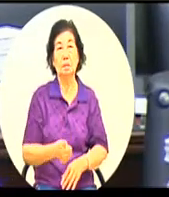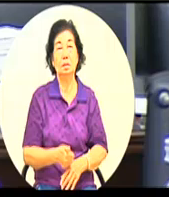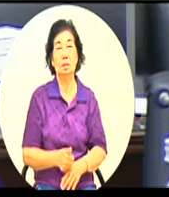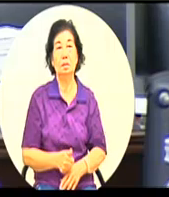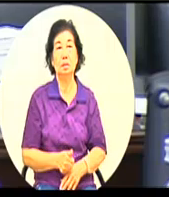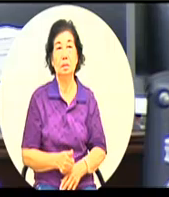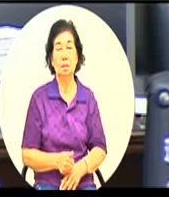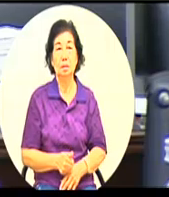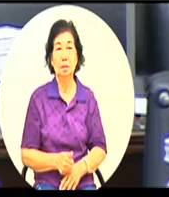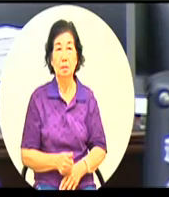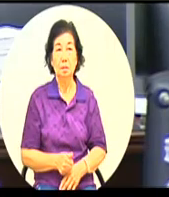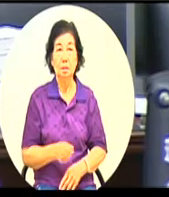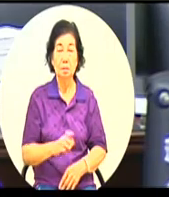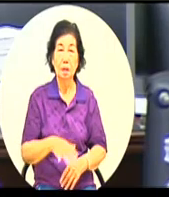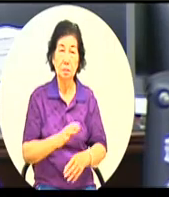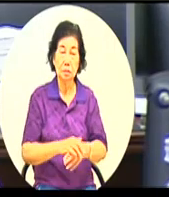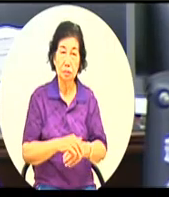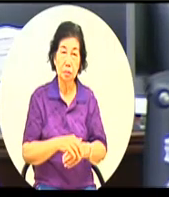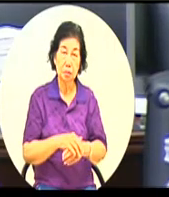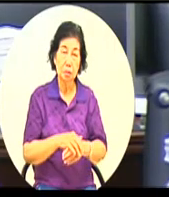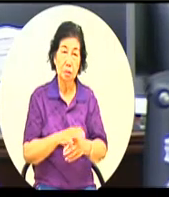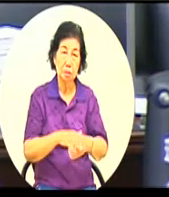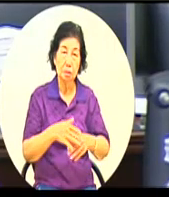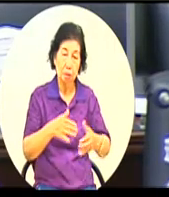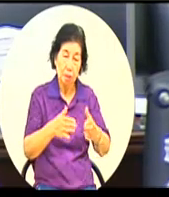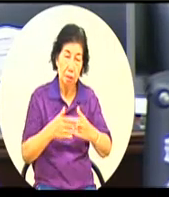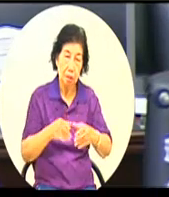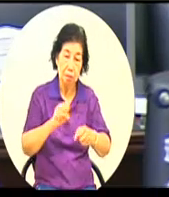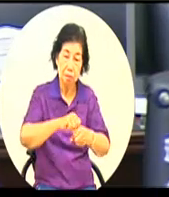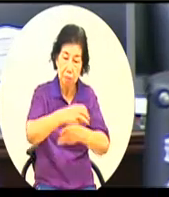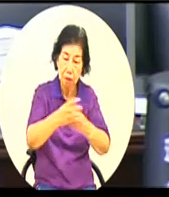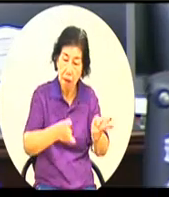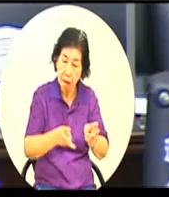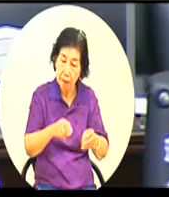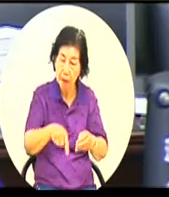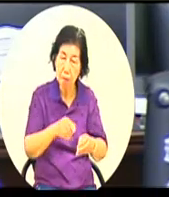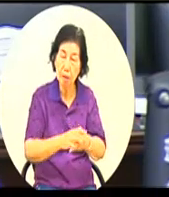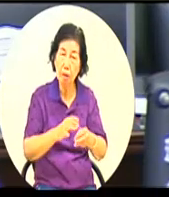啊我着加，我着互恁加班，我着一直做。